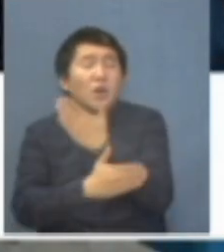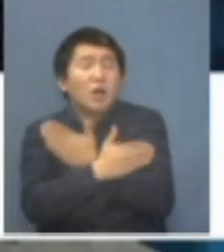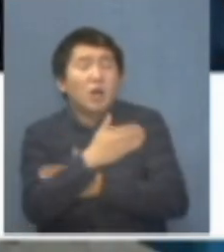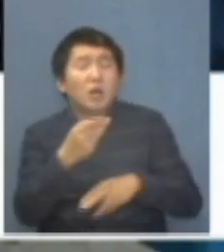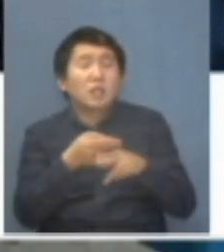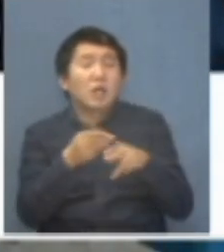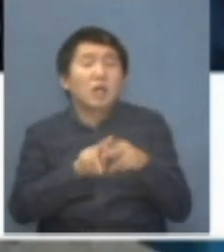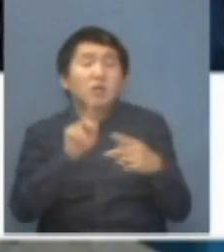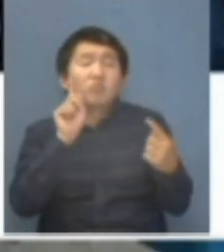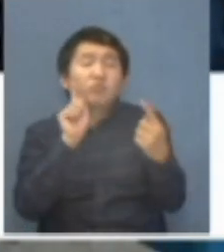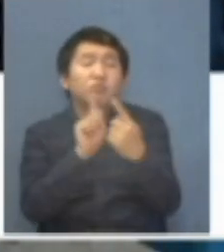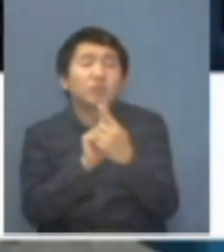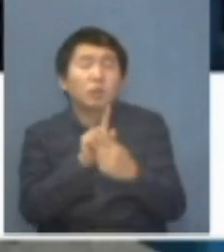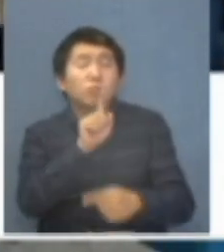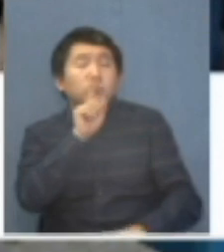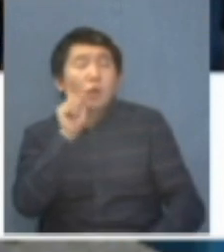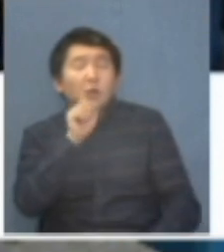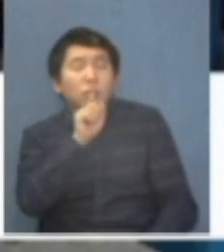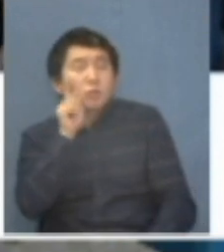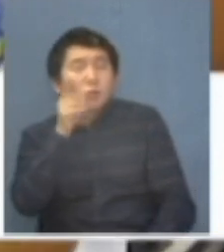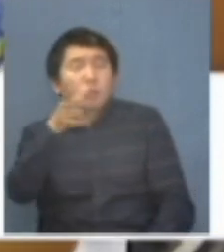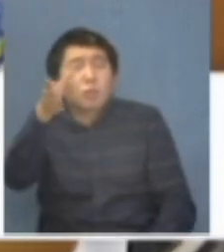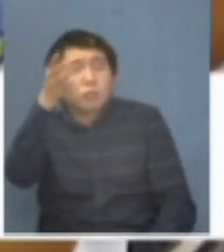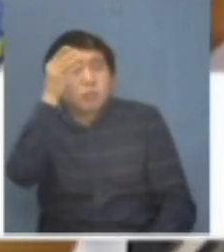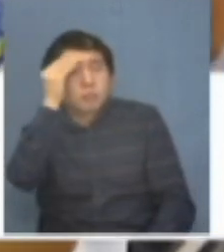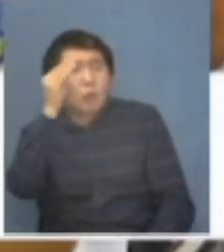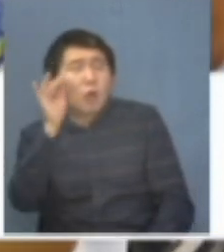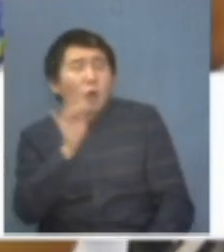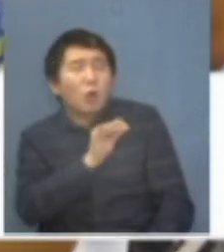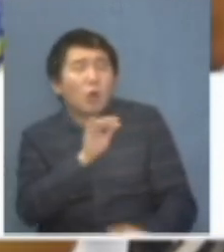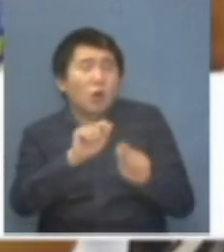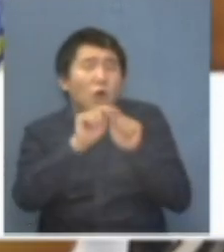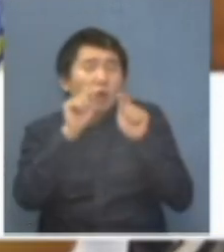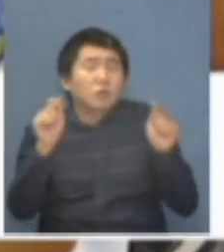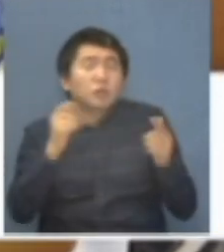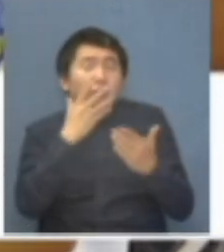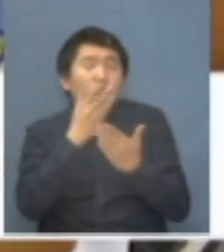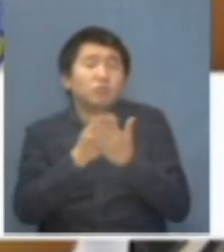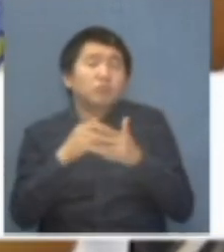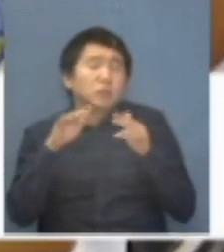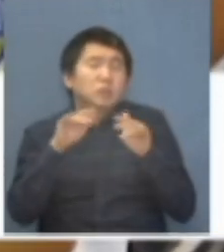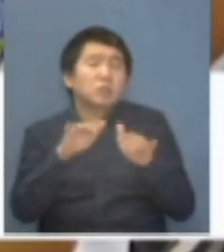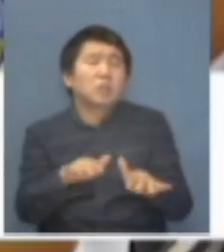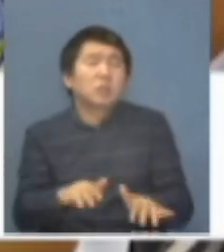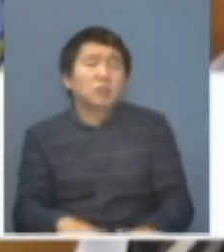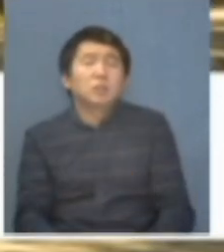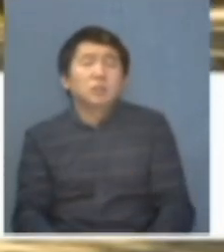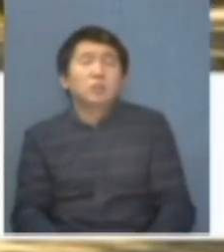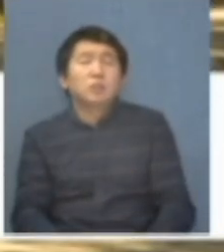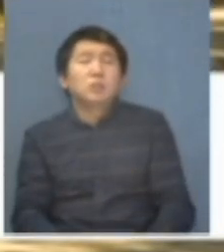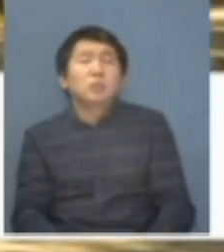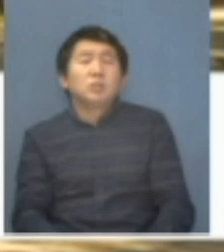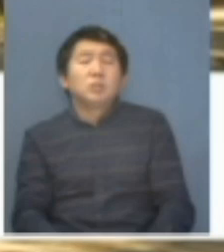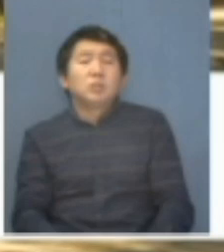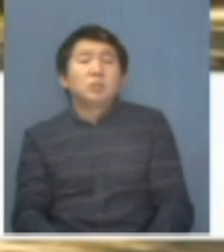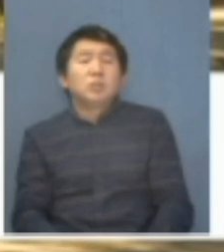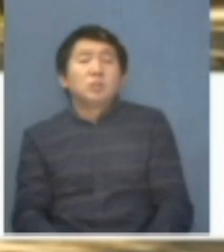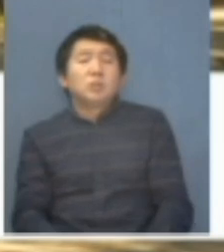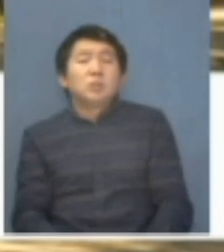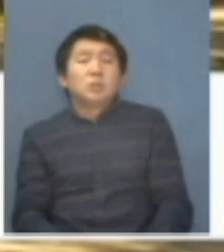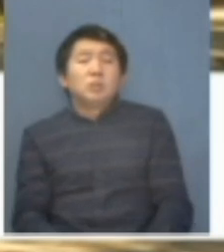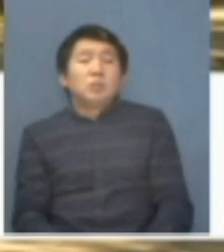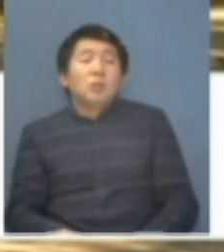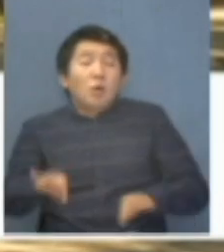встречам молодежь наберется опыта и сможет открыть свое дело, которое будет работать во благо страны. На сегодняшний день проект